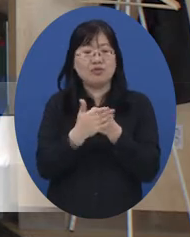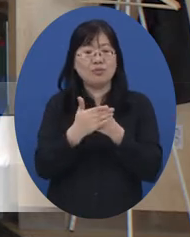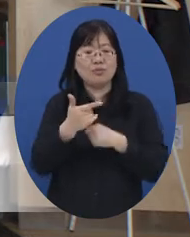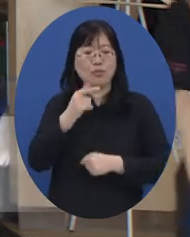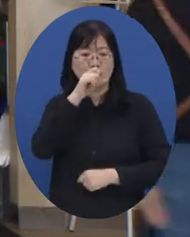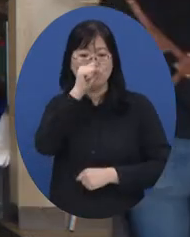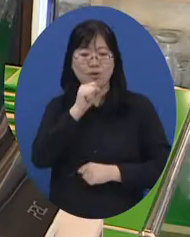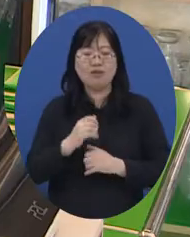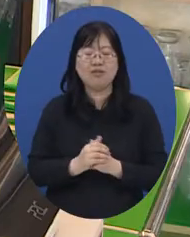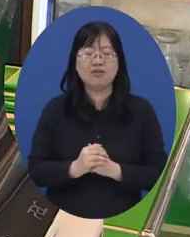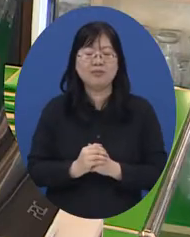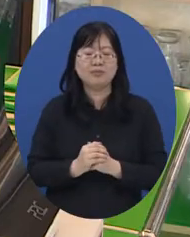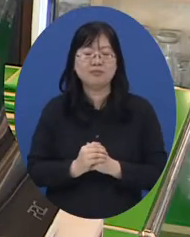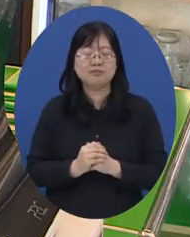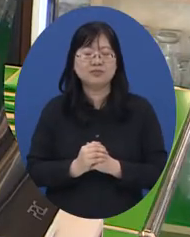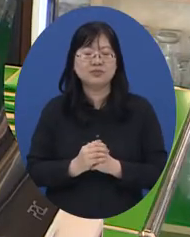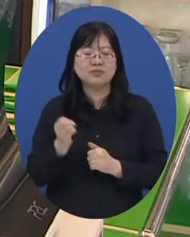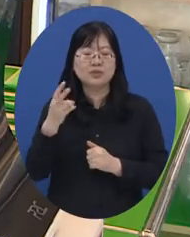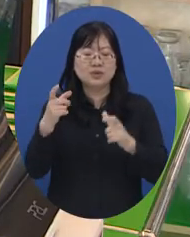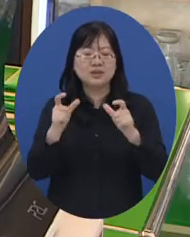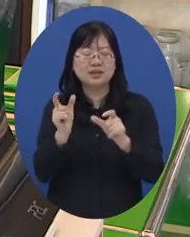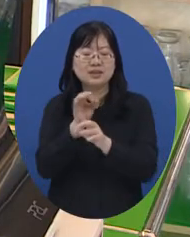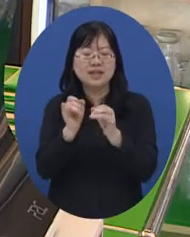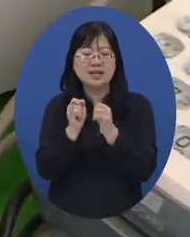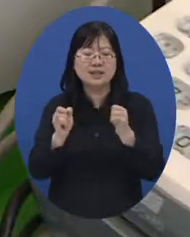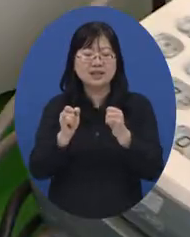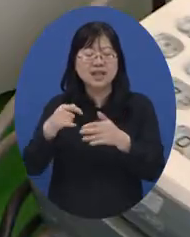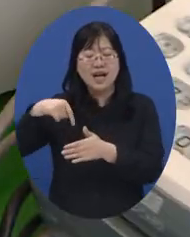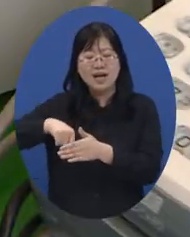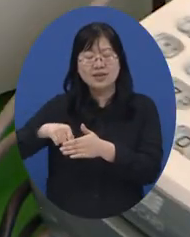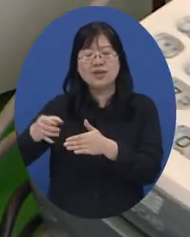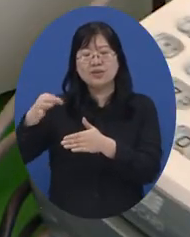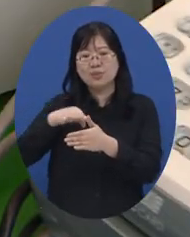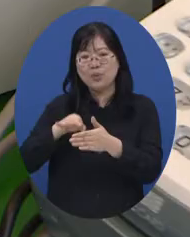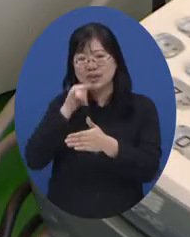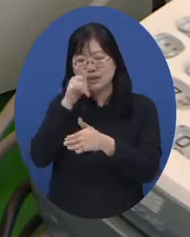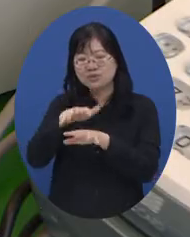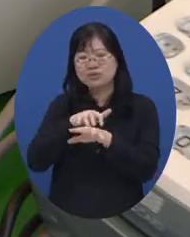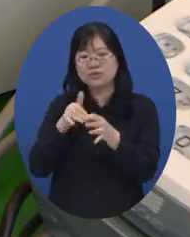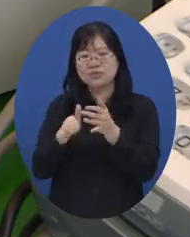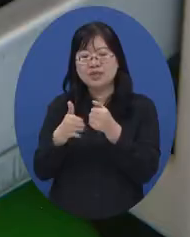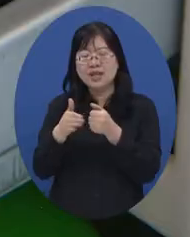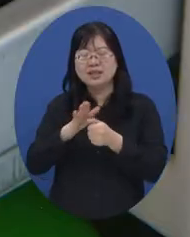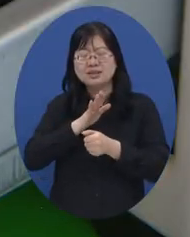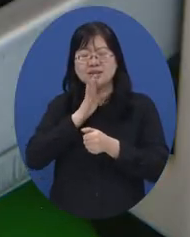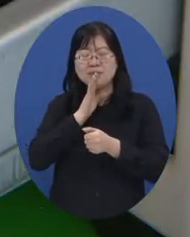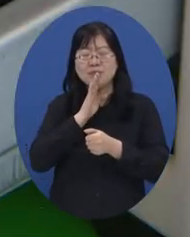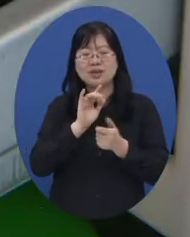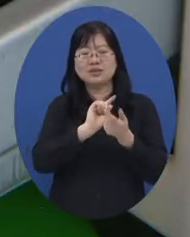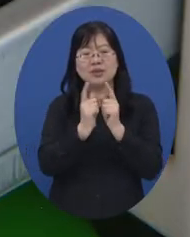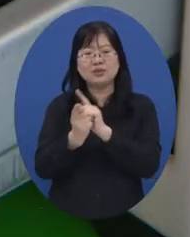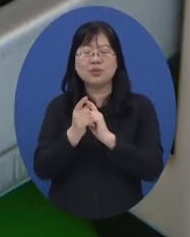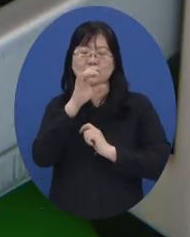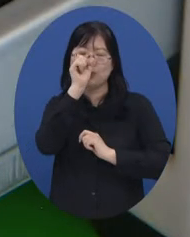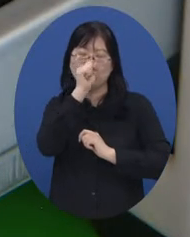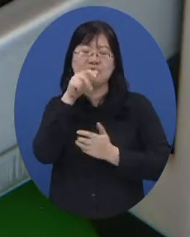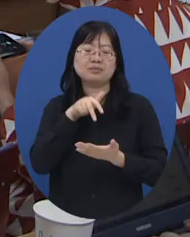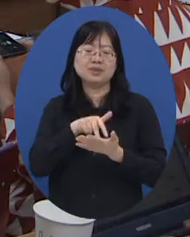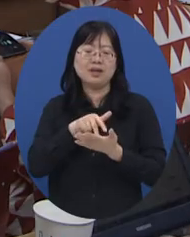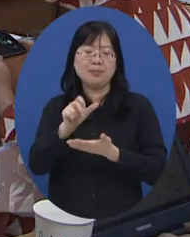게 되게 좋더라고요. 또 지역 상인들 주머니로 돈이 들어가는 구조라 그야말로 누이 좋고 매부 좋은